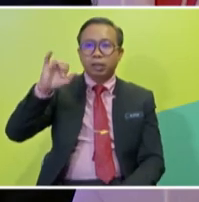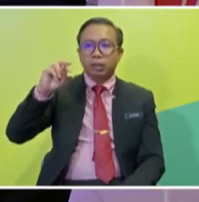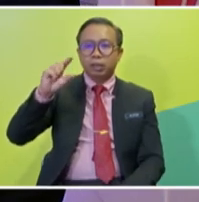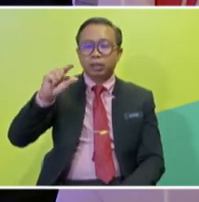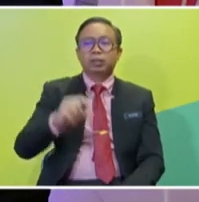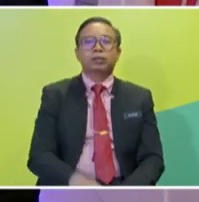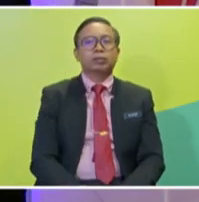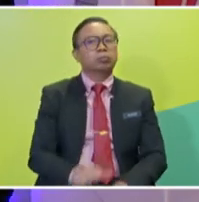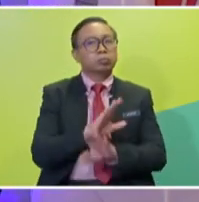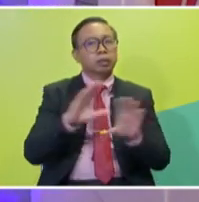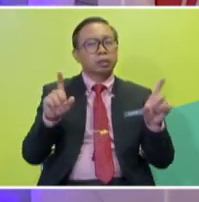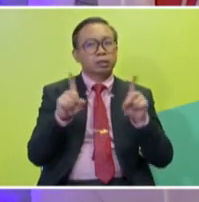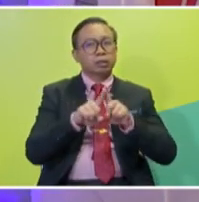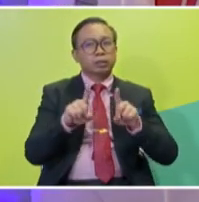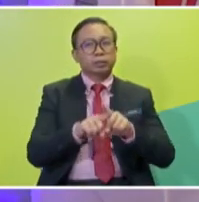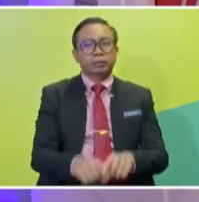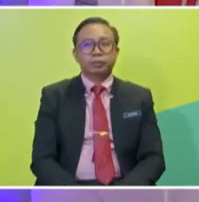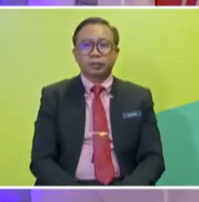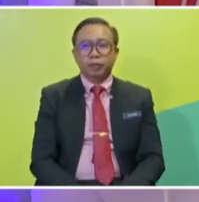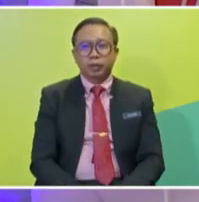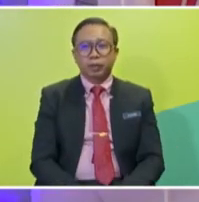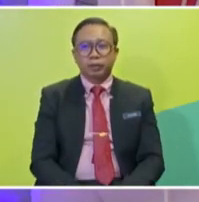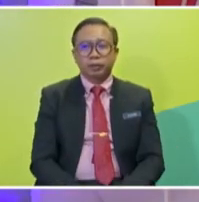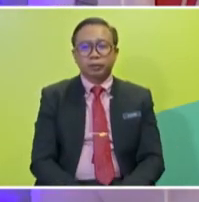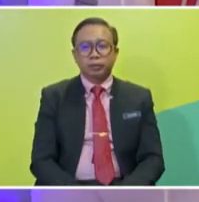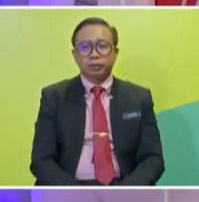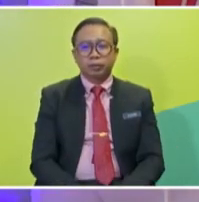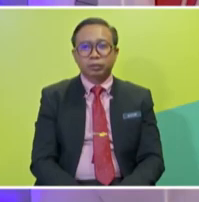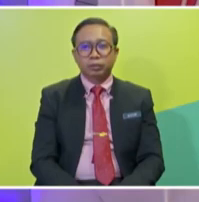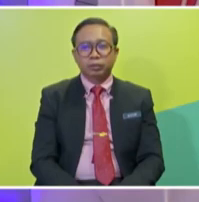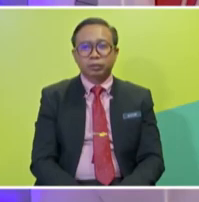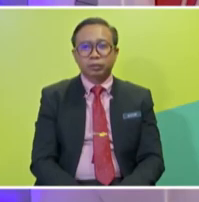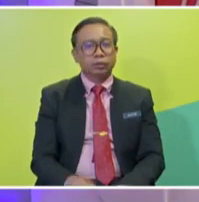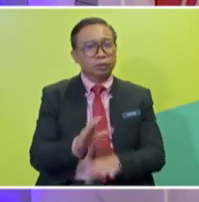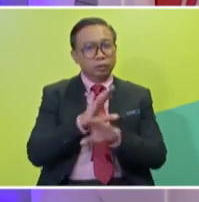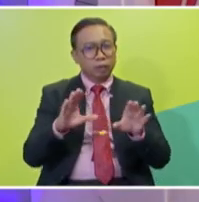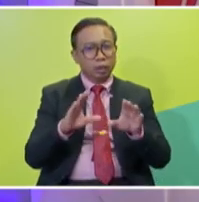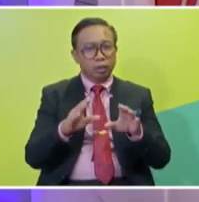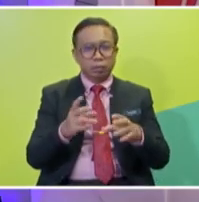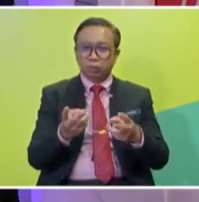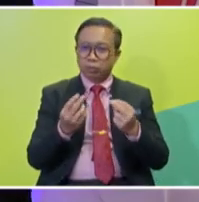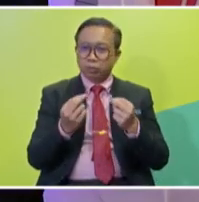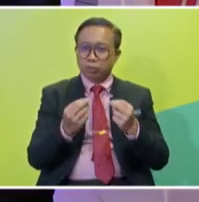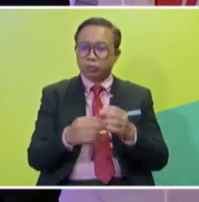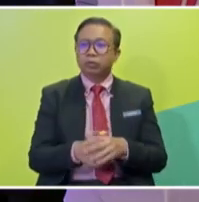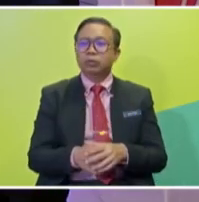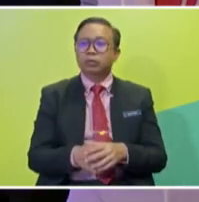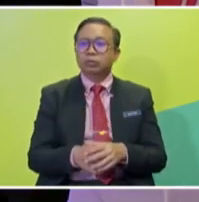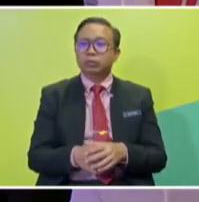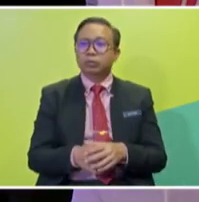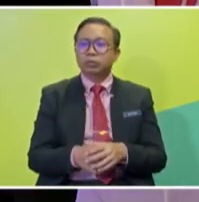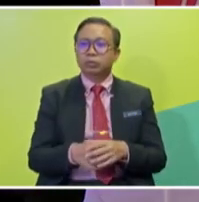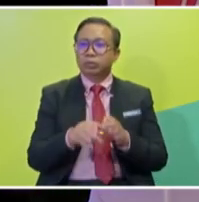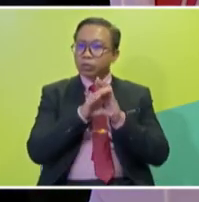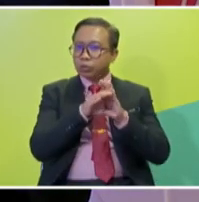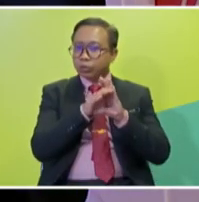tak sama tak serupa sebab keperluannya memang tidak diperlukan jadi bersayap Tidak besar itu satu